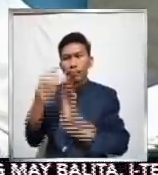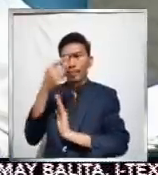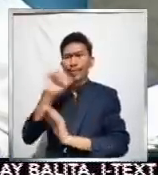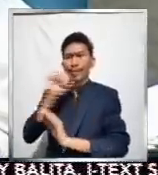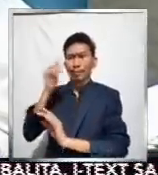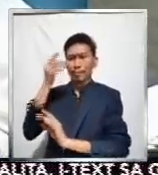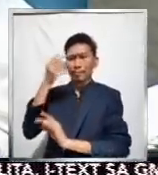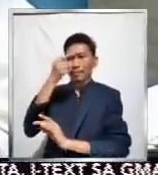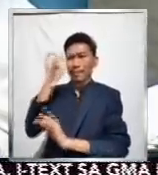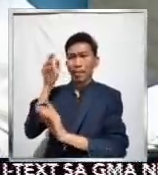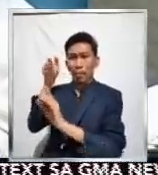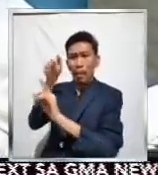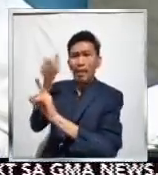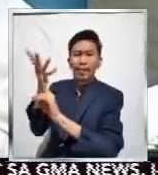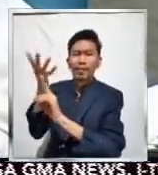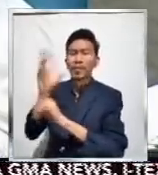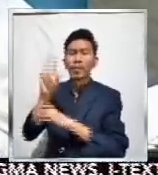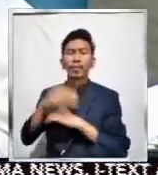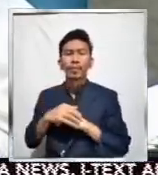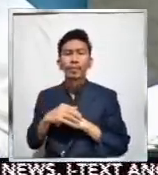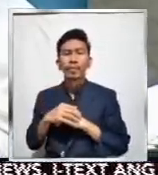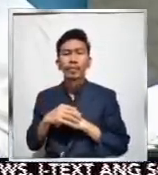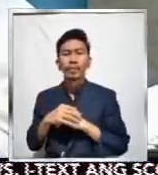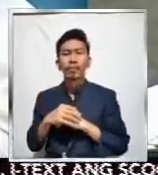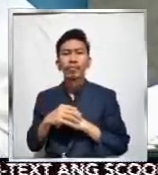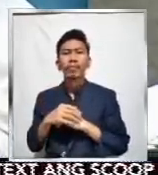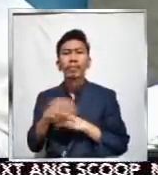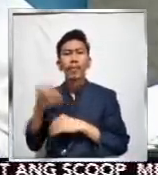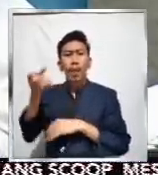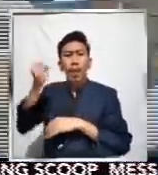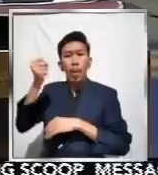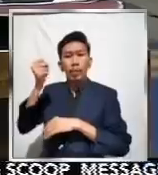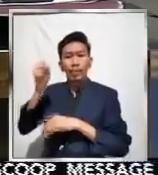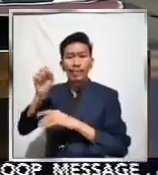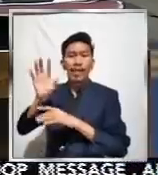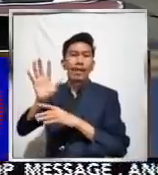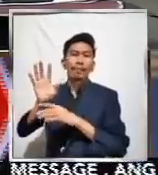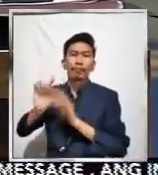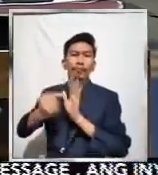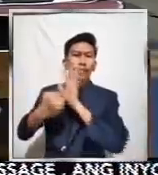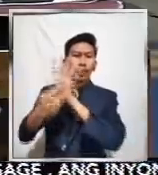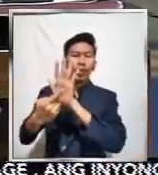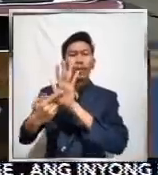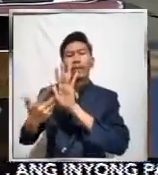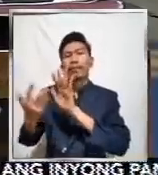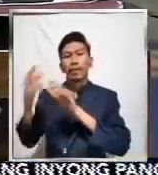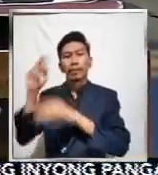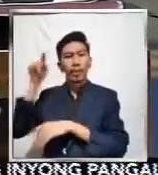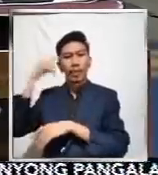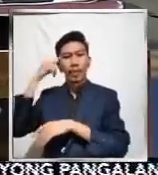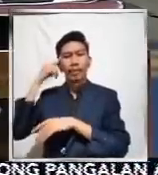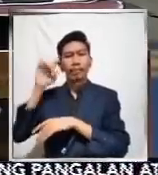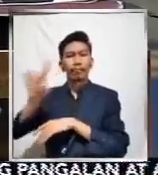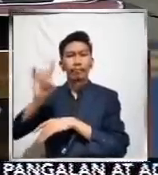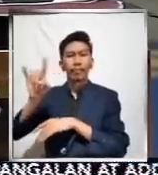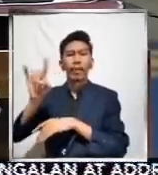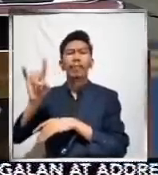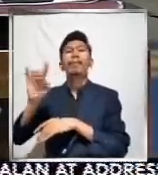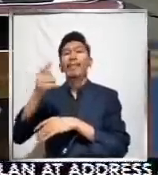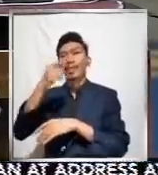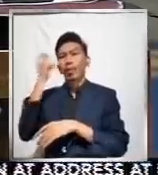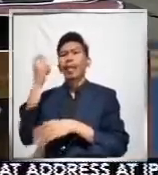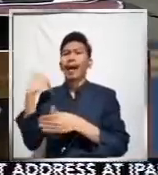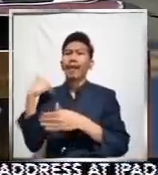ay resulta ng polisiya na first come first serve po. Yung ahente po namin, sinasabihan po ang advertising